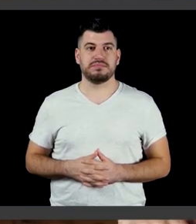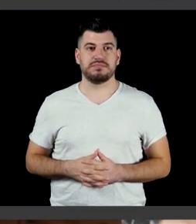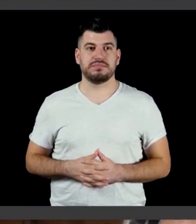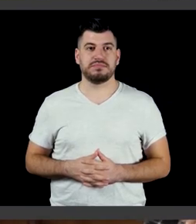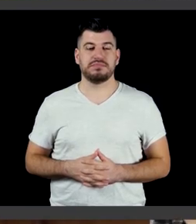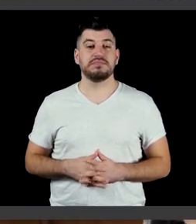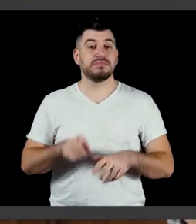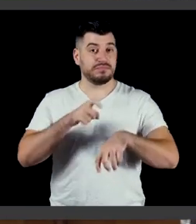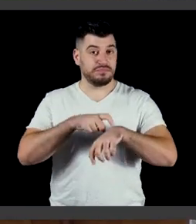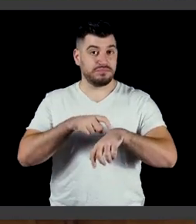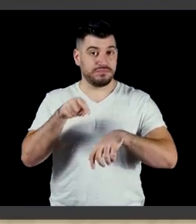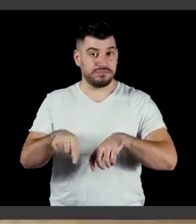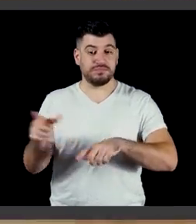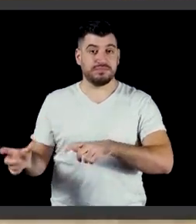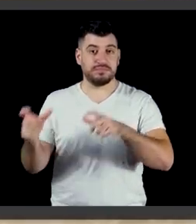Σε αυτό το σημείο θα πάρω